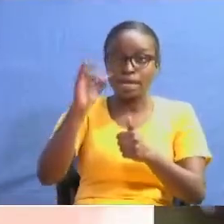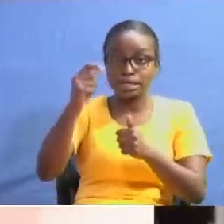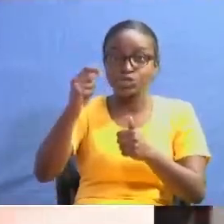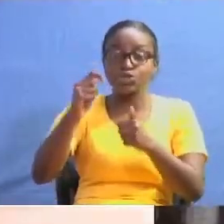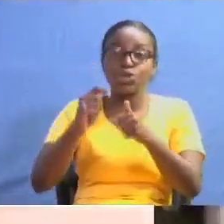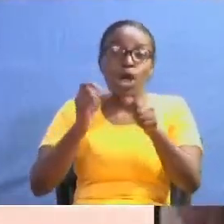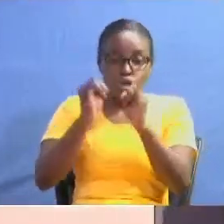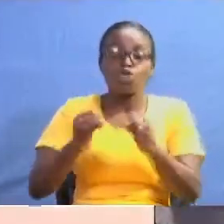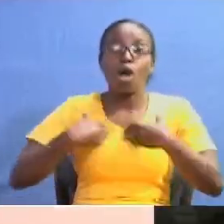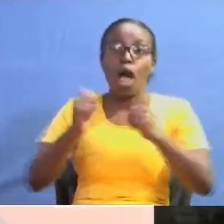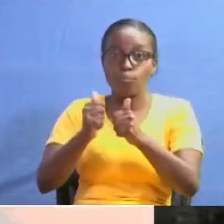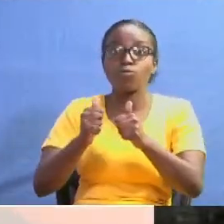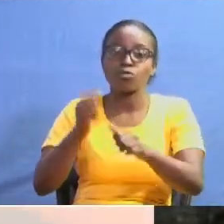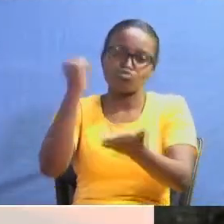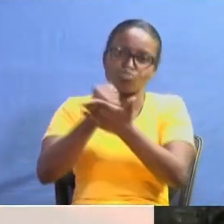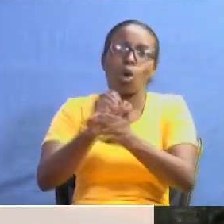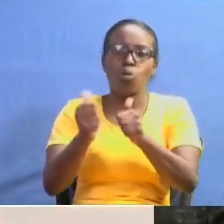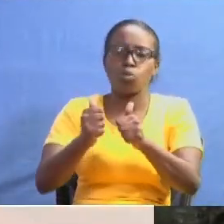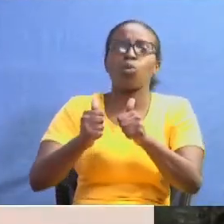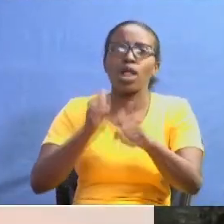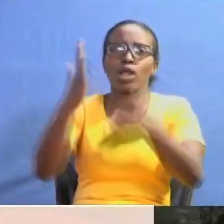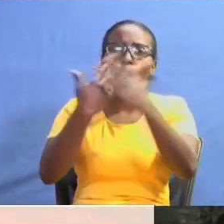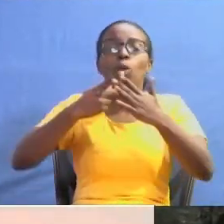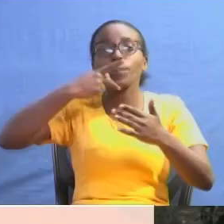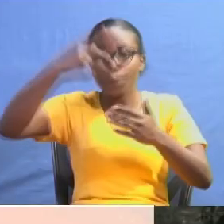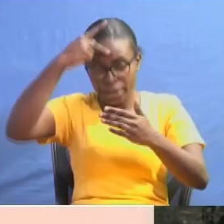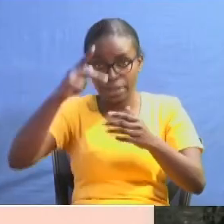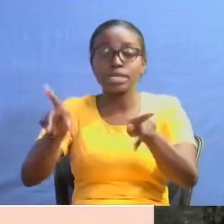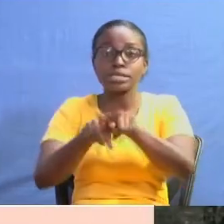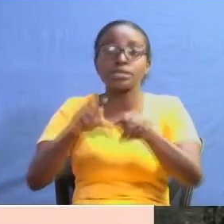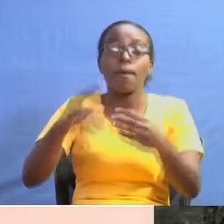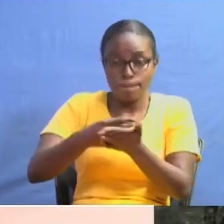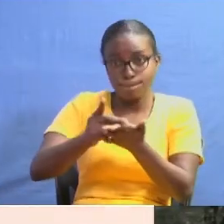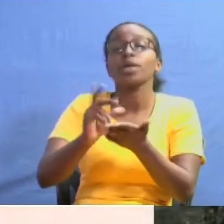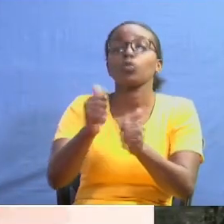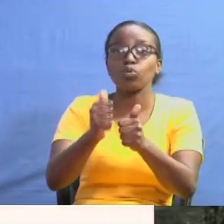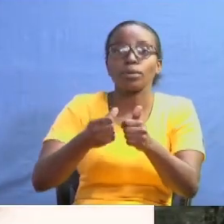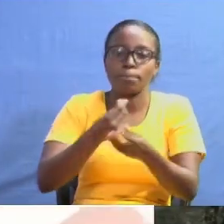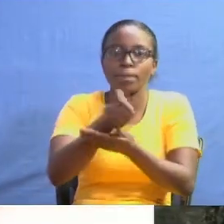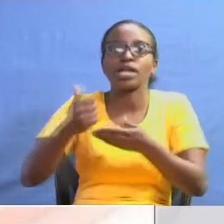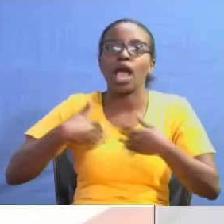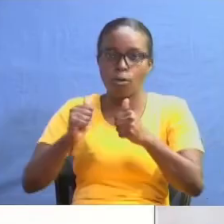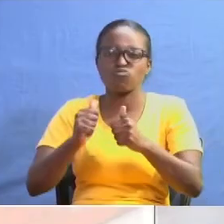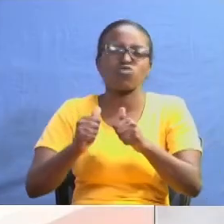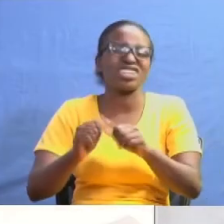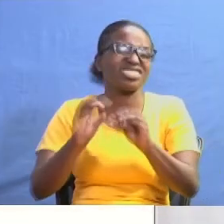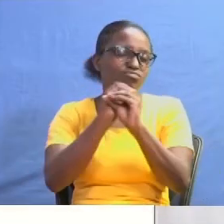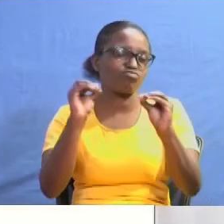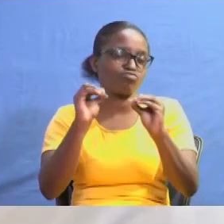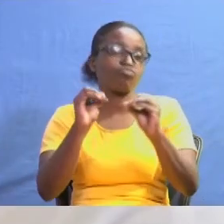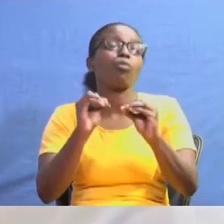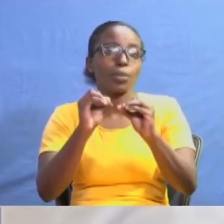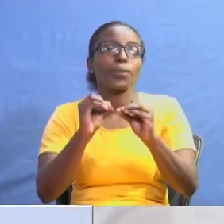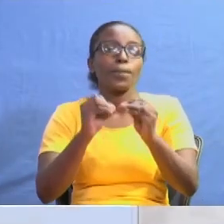mpya unalenga kuhakikisha kwamba wazazi wenye uwezo wanalipa karo zaidi kuliko wasiojiweza, tofauti na mfumo